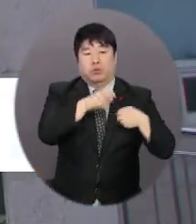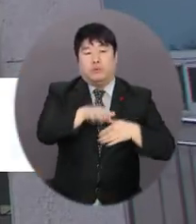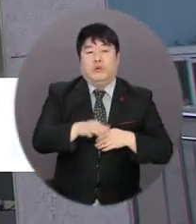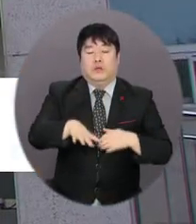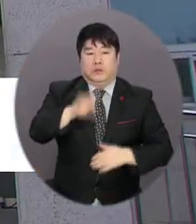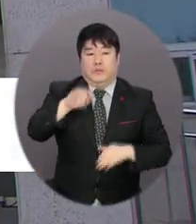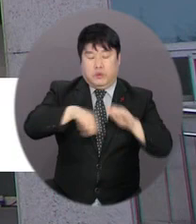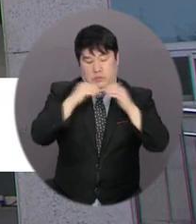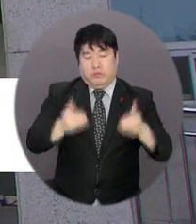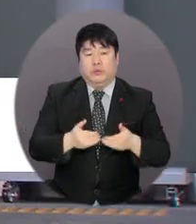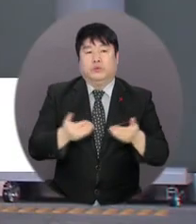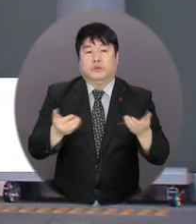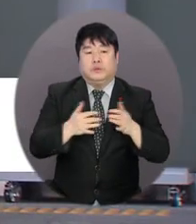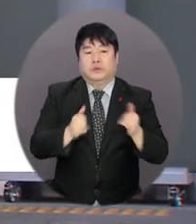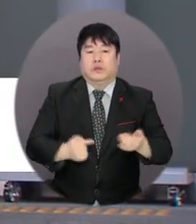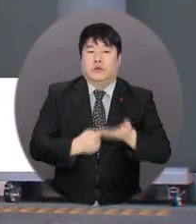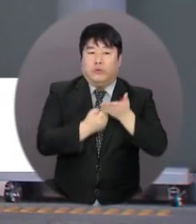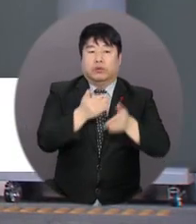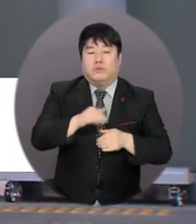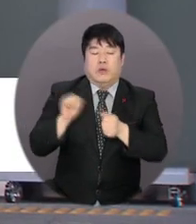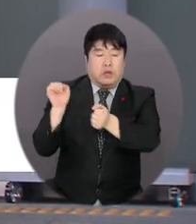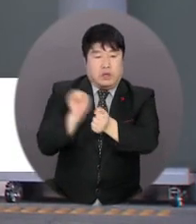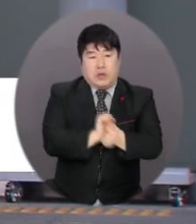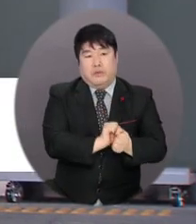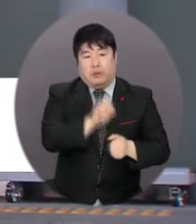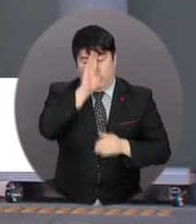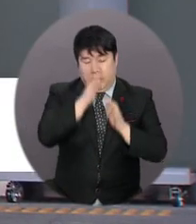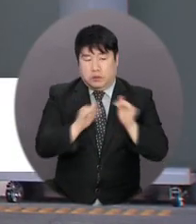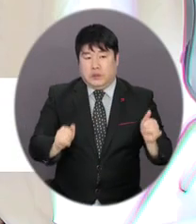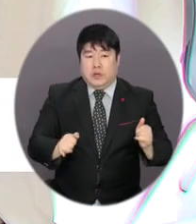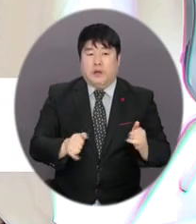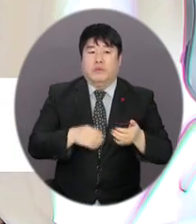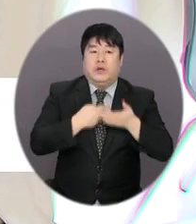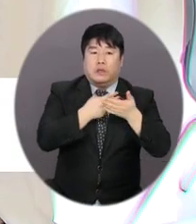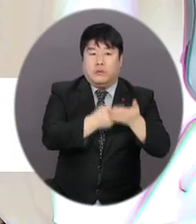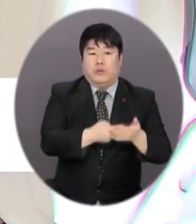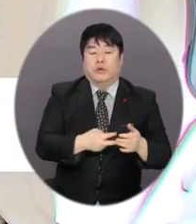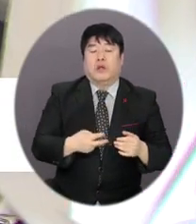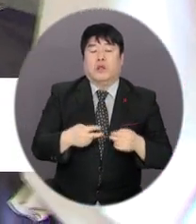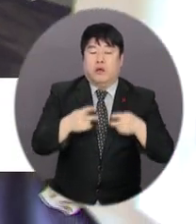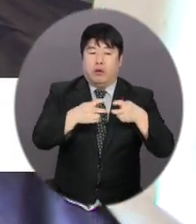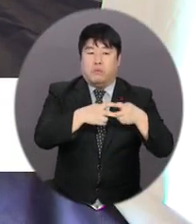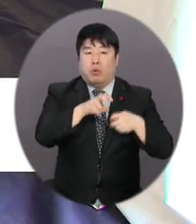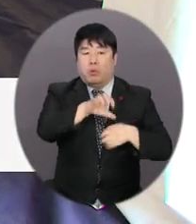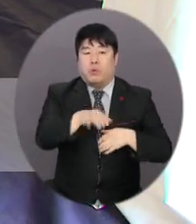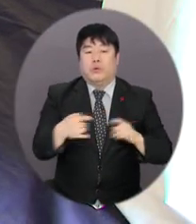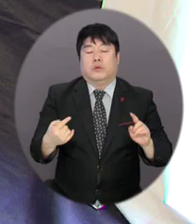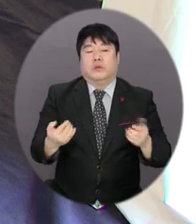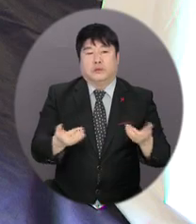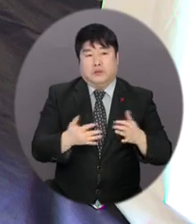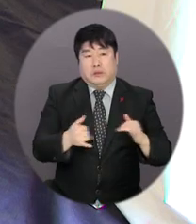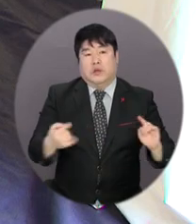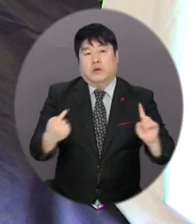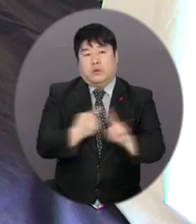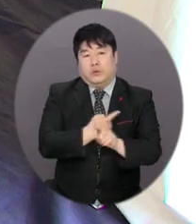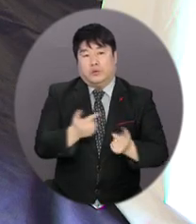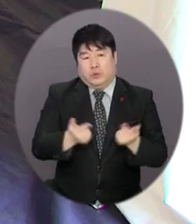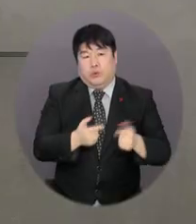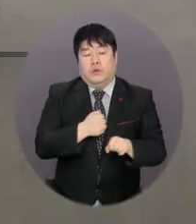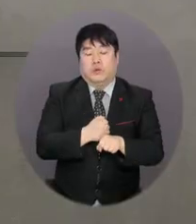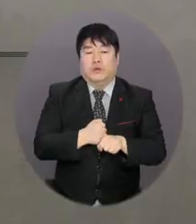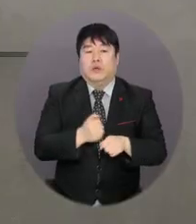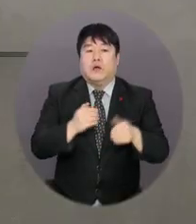처음에는 전체 인원을 올렸지만 감염 환자가 입원한 병동 인력으로 조정 요청에 따라 선별진료소는 빠지게 됐다고